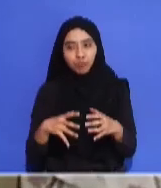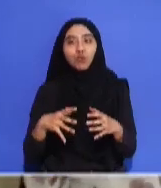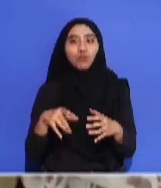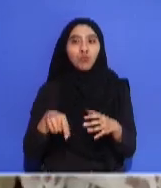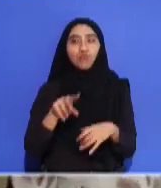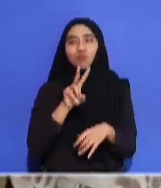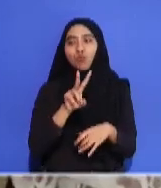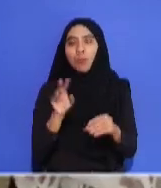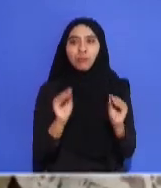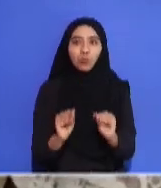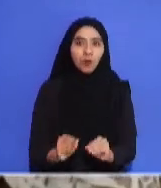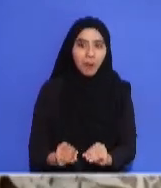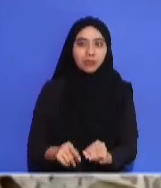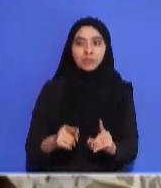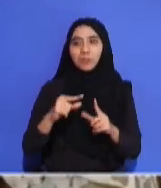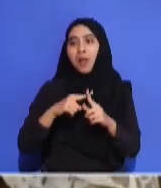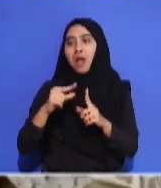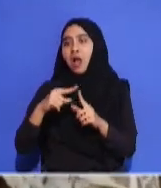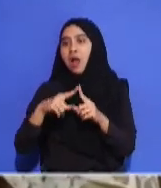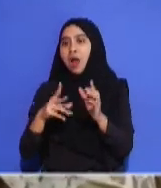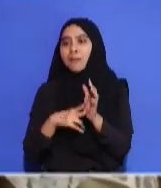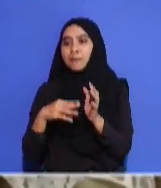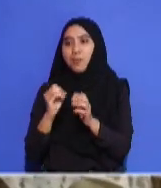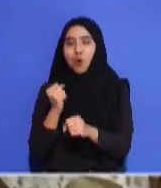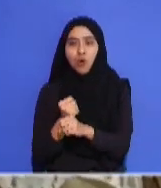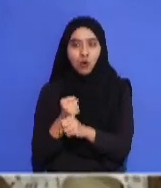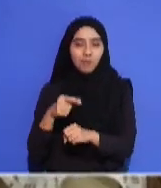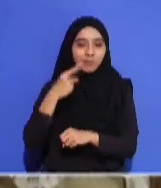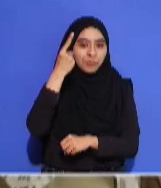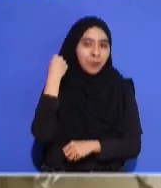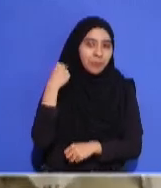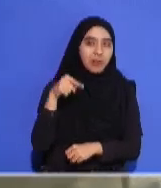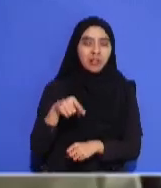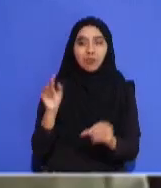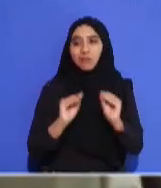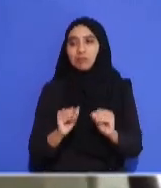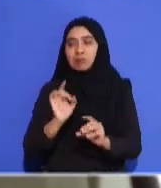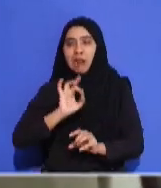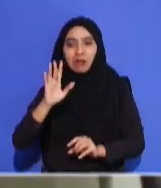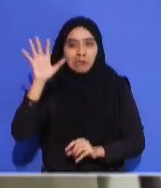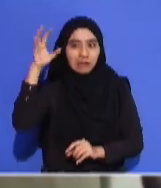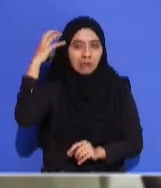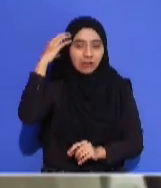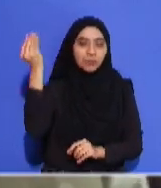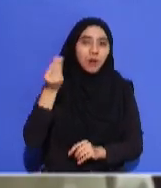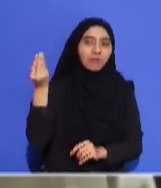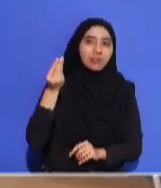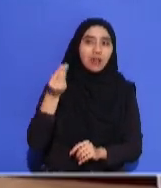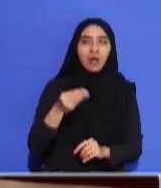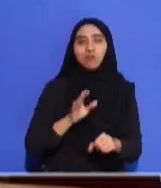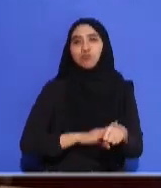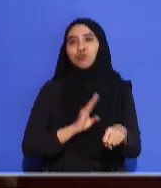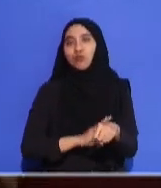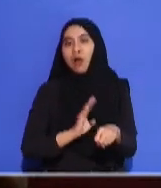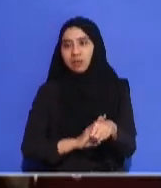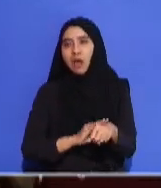formasi untuk Pamong pemerintahan formasi yang lain akan ditempatkan di Dinas Pariwisata kebudayaan Puskesmas